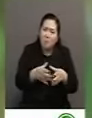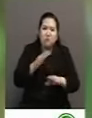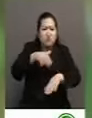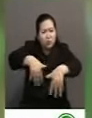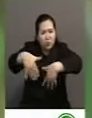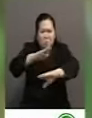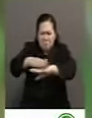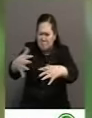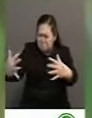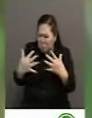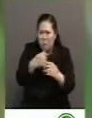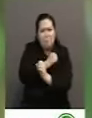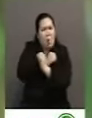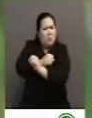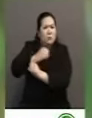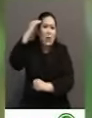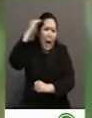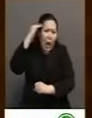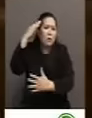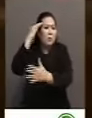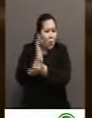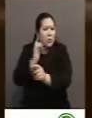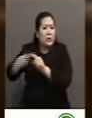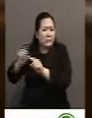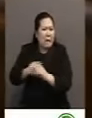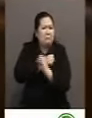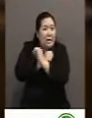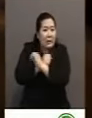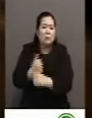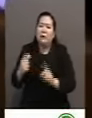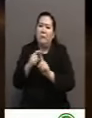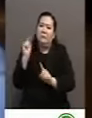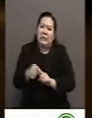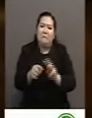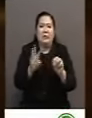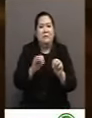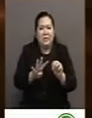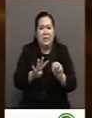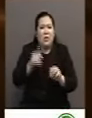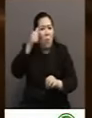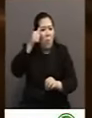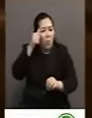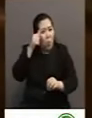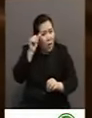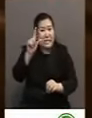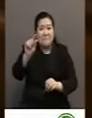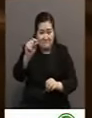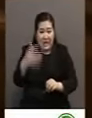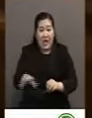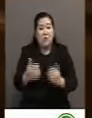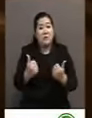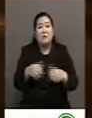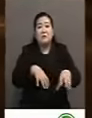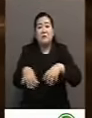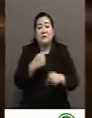นเข้ามาขัดขวางการปฏิบัติเจ้าหน้าที่นะคะจนถึงขั้นต้องมีคำสั่งมาตรา44มากว่า20วันแล้วก็ยังไม่สามารถบังคับ